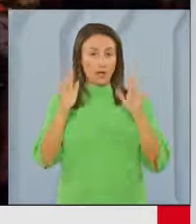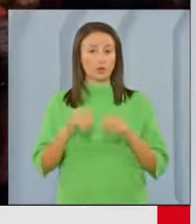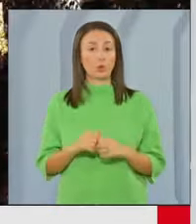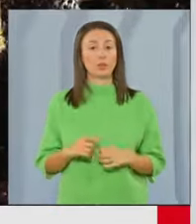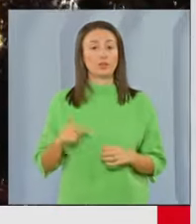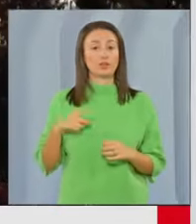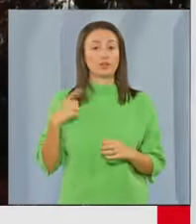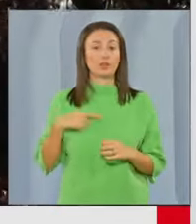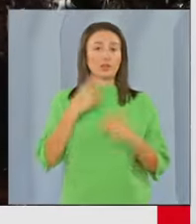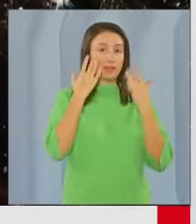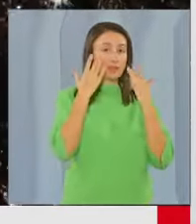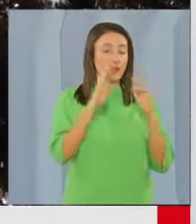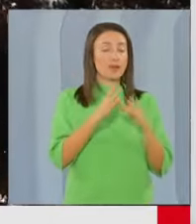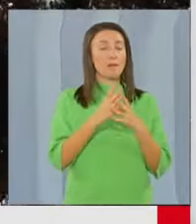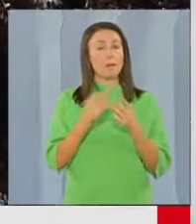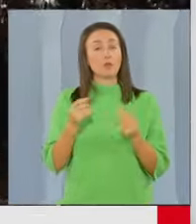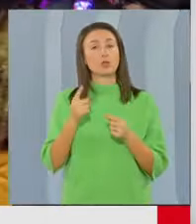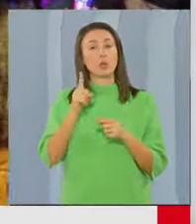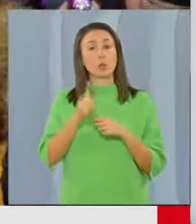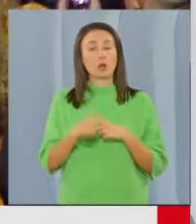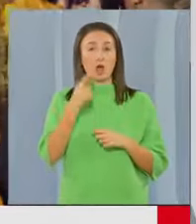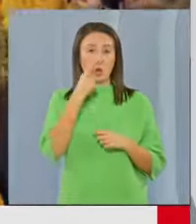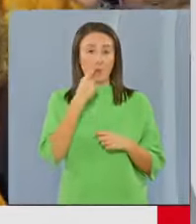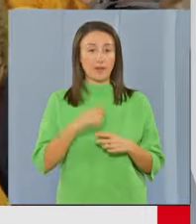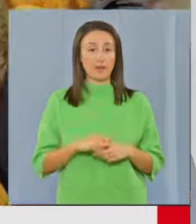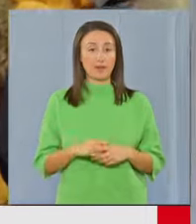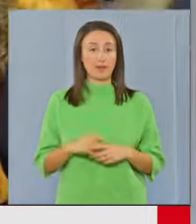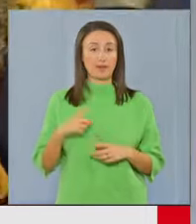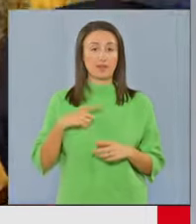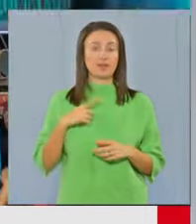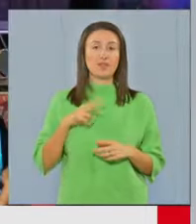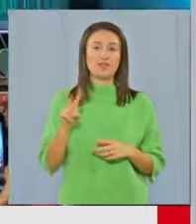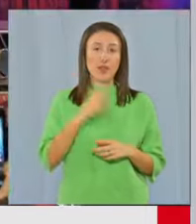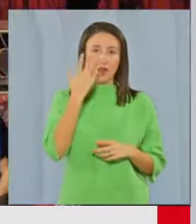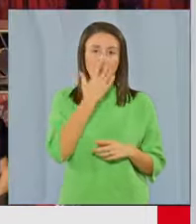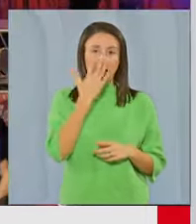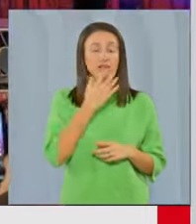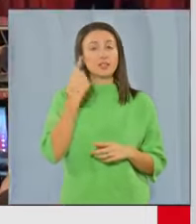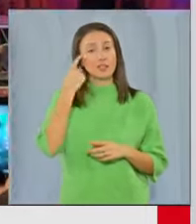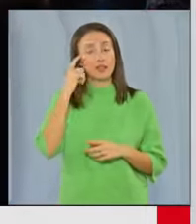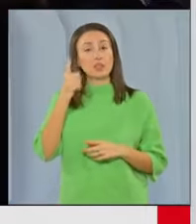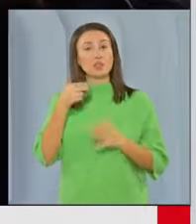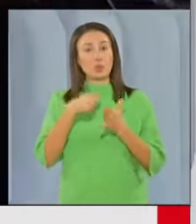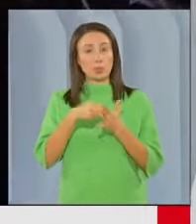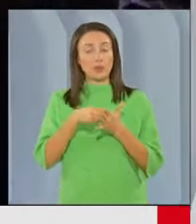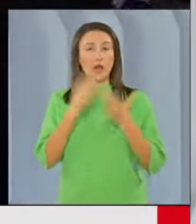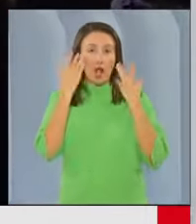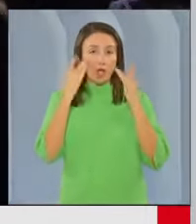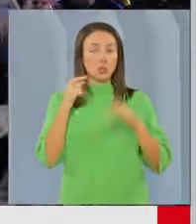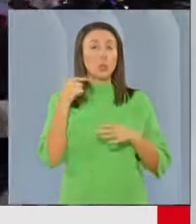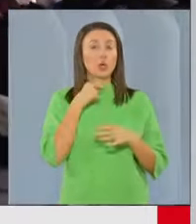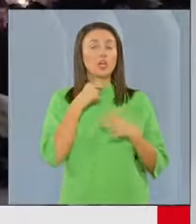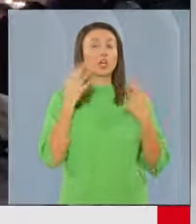e dedicat să zicem Mai degrabă pentru luna noiembrie este și Black Friday și atunci deja te gândești să cumperi cadouri de